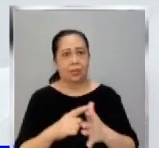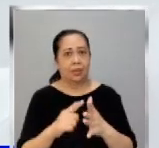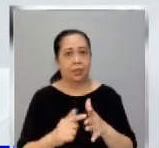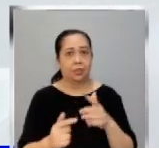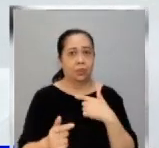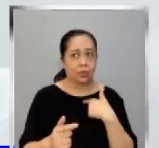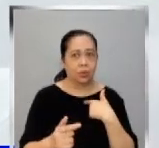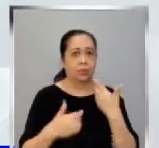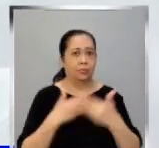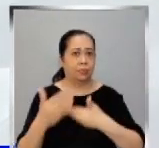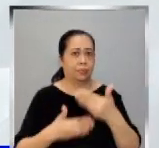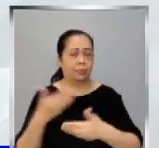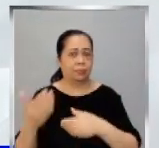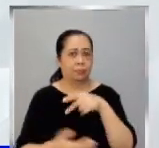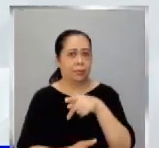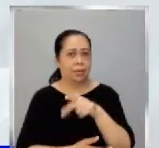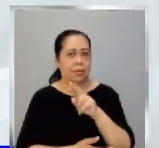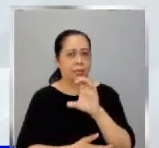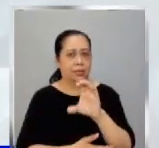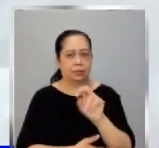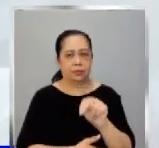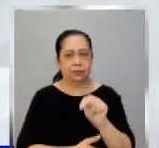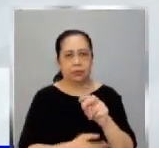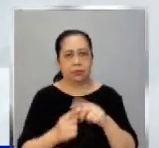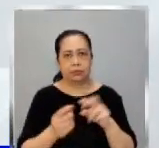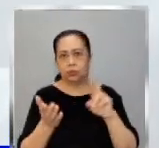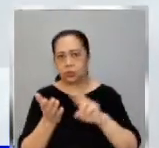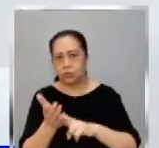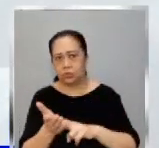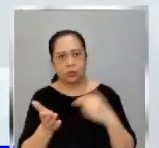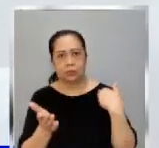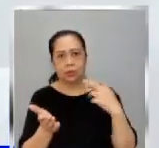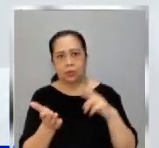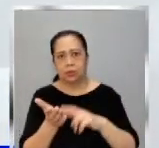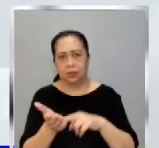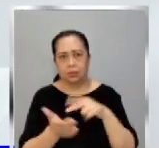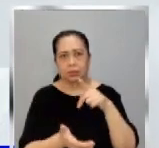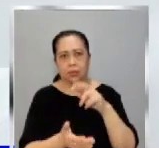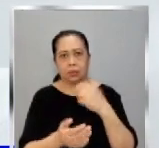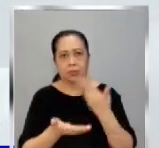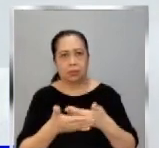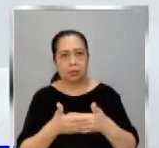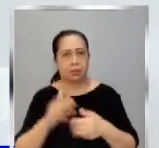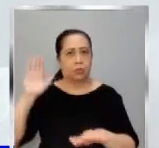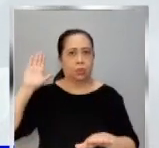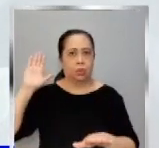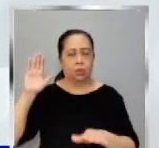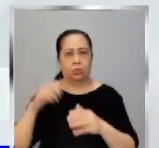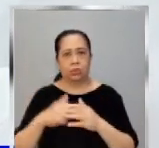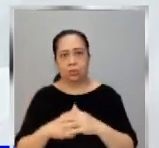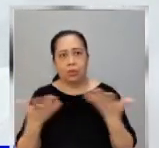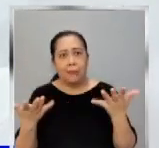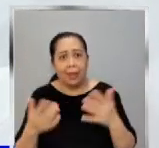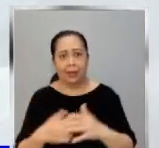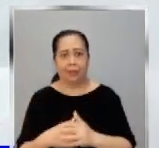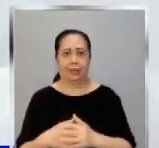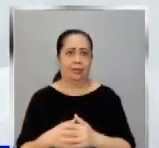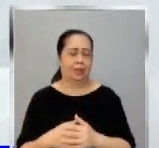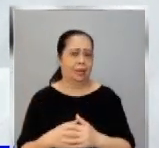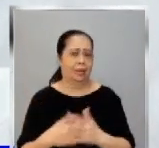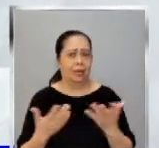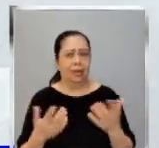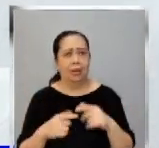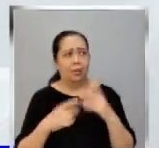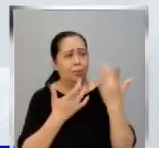lalakarin pa ako sa PRC. Kailangan ko pang mag-register. Hindi pa ako nakaregister. Mag-o-taking na. Wala pa. Wala. O, kala mo kami basang sisiw